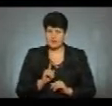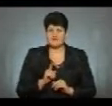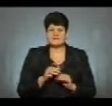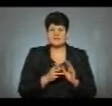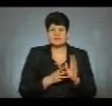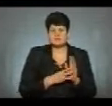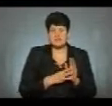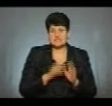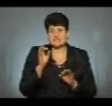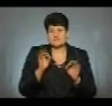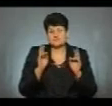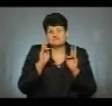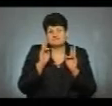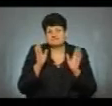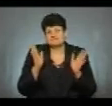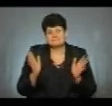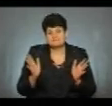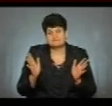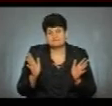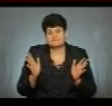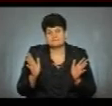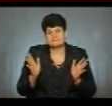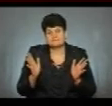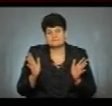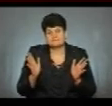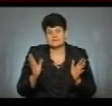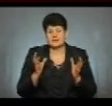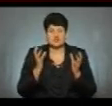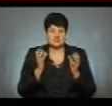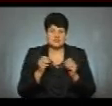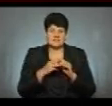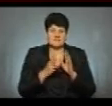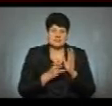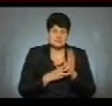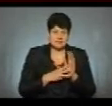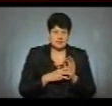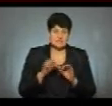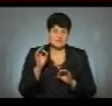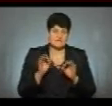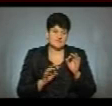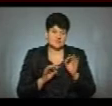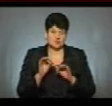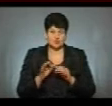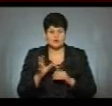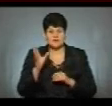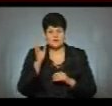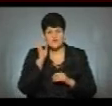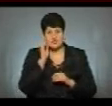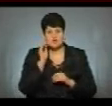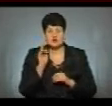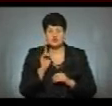не визначилися з цього питання. Ще майже 18% вважають,